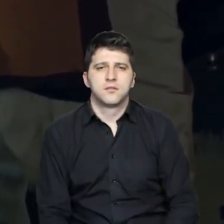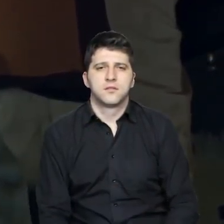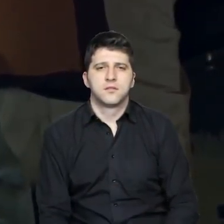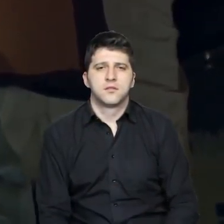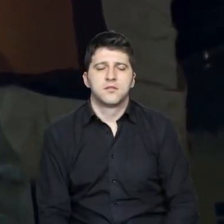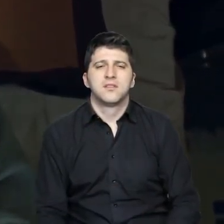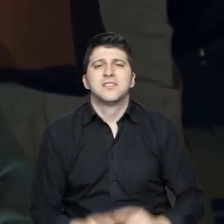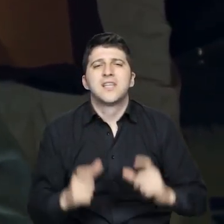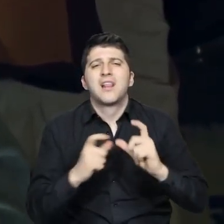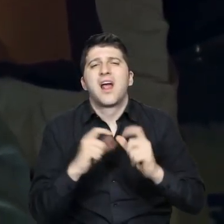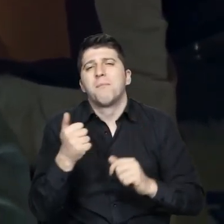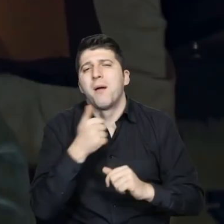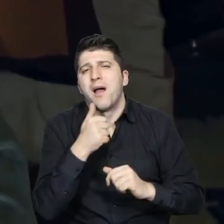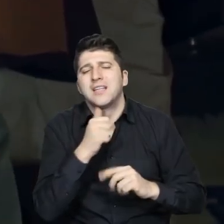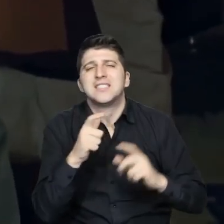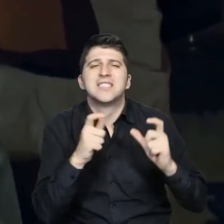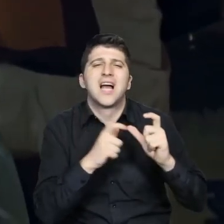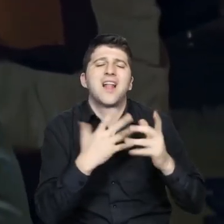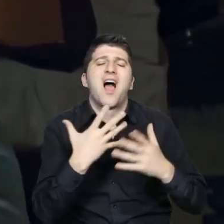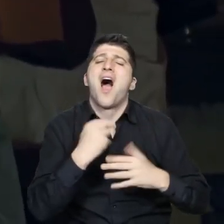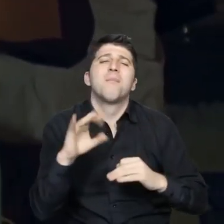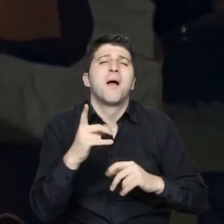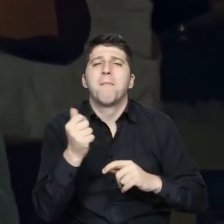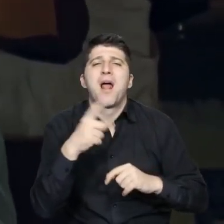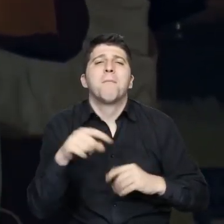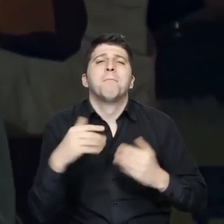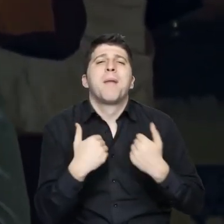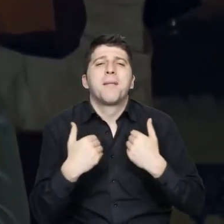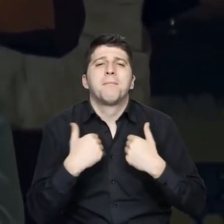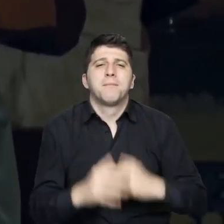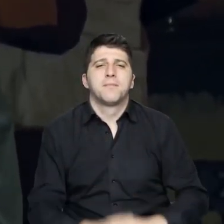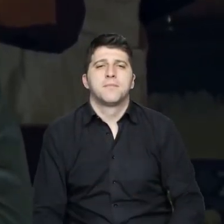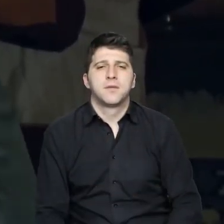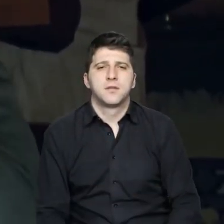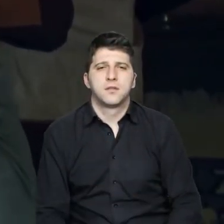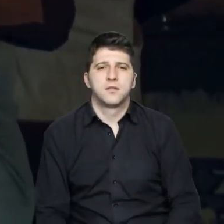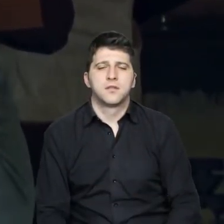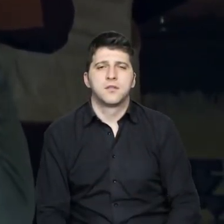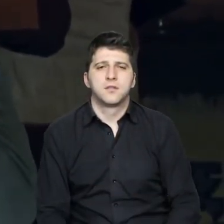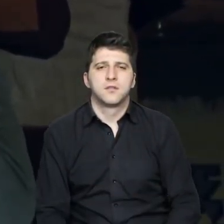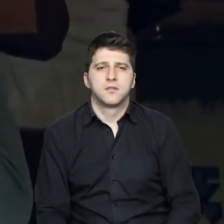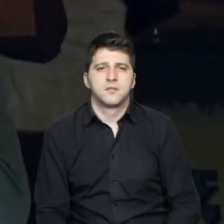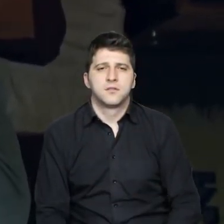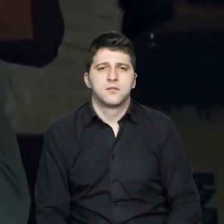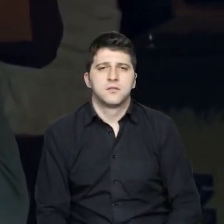Settar Baba, Santral, almayın, onlar benim param. Hayır,